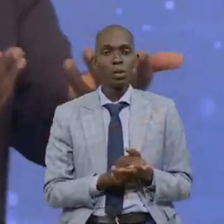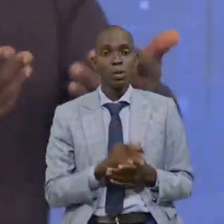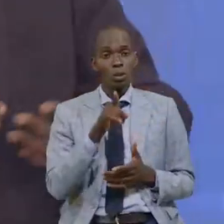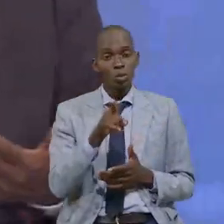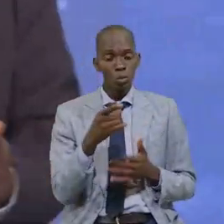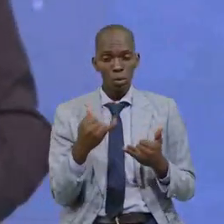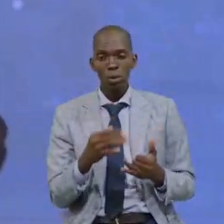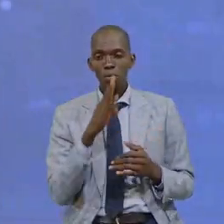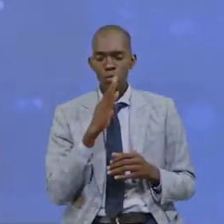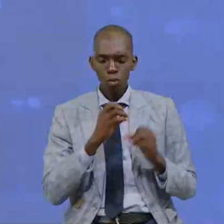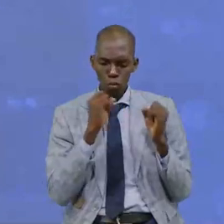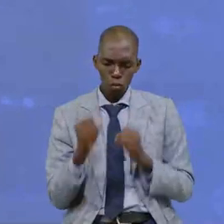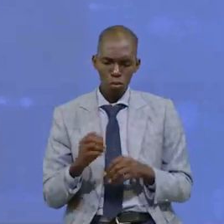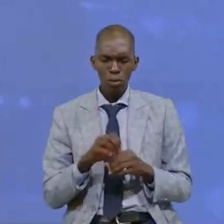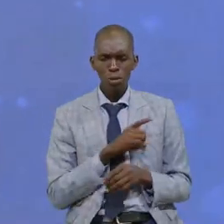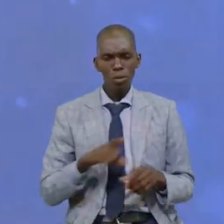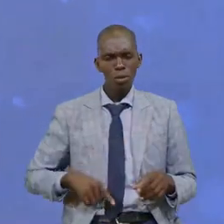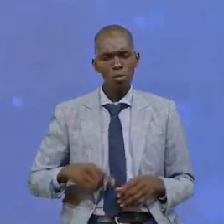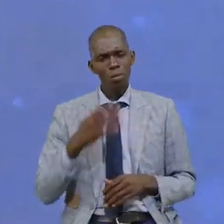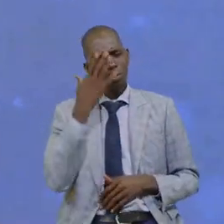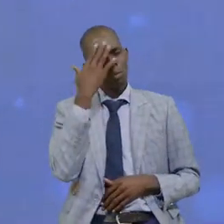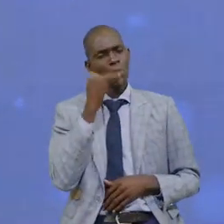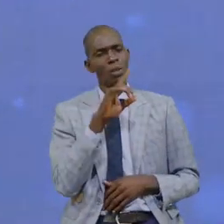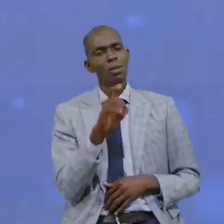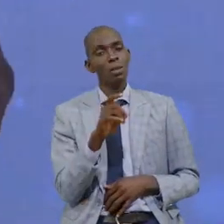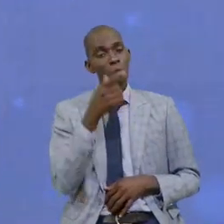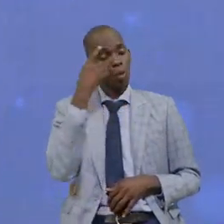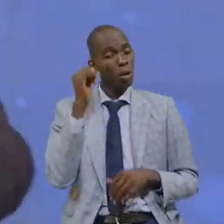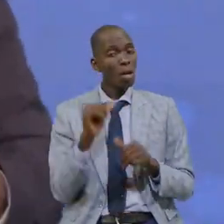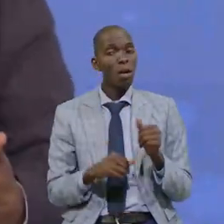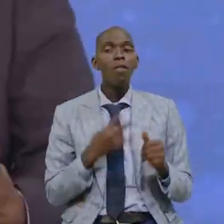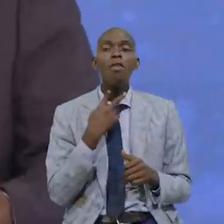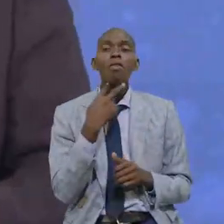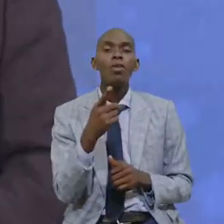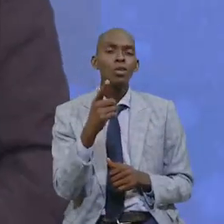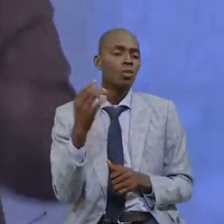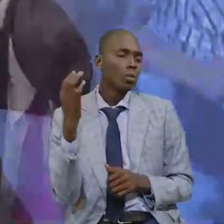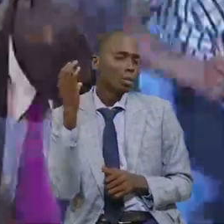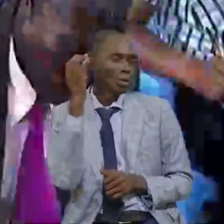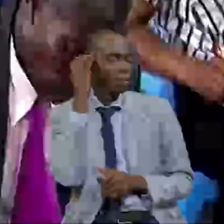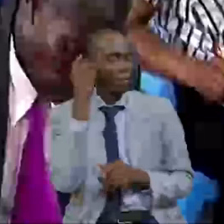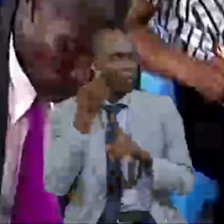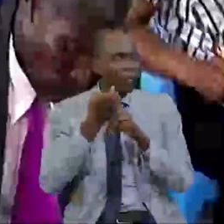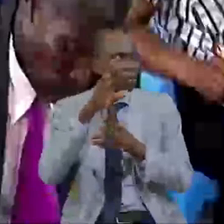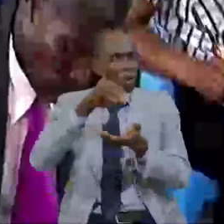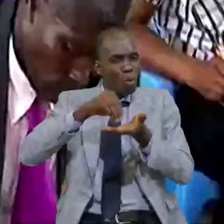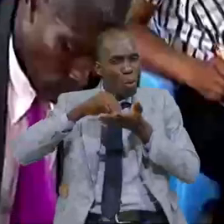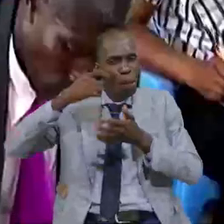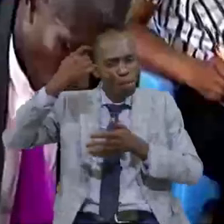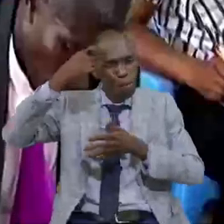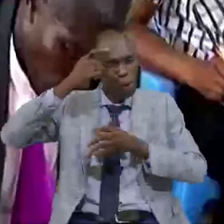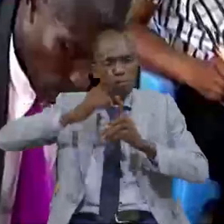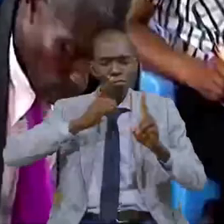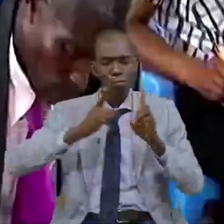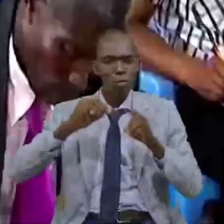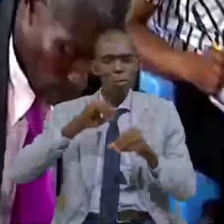Fortifie-toi dans le Seigneur. Pourquoi? Parce que toute voix que tu entendras de ton esprit,